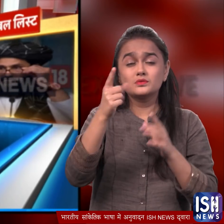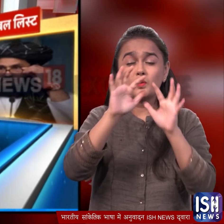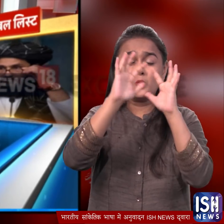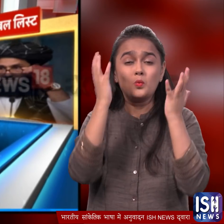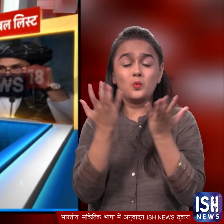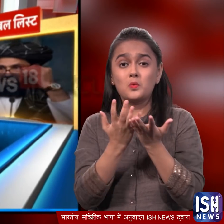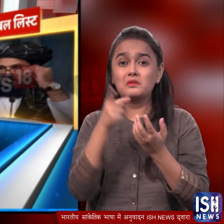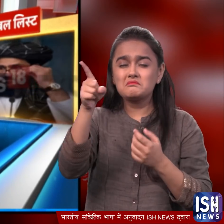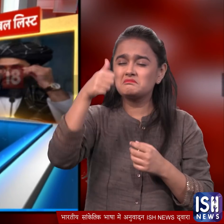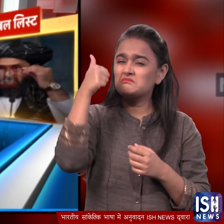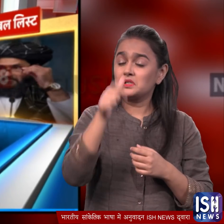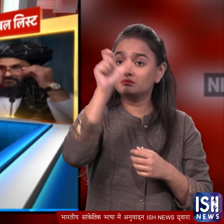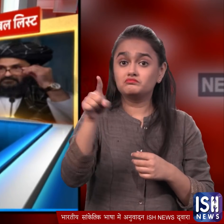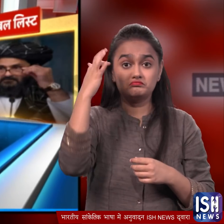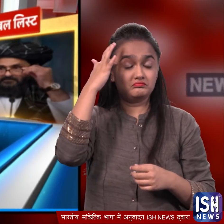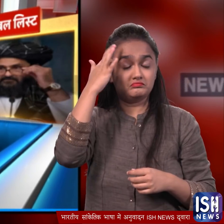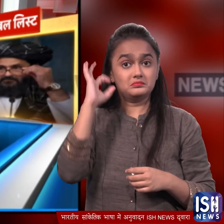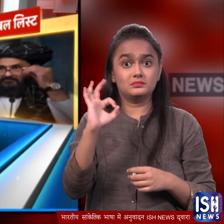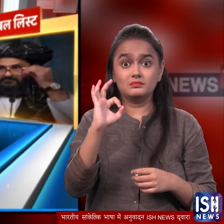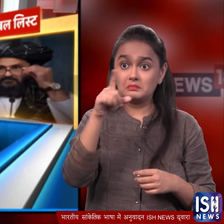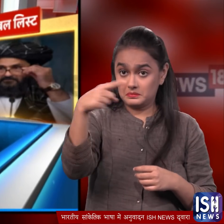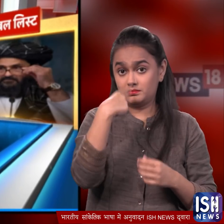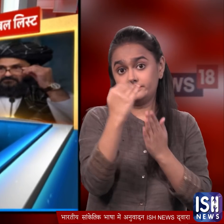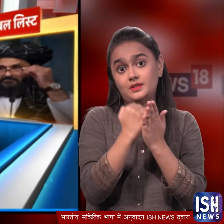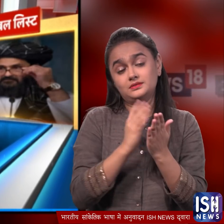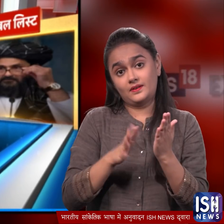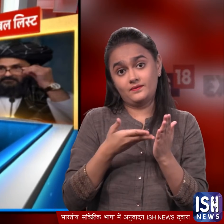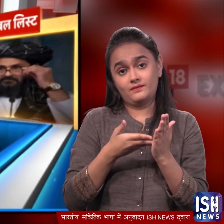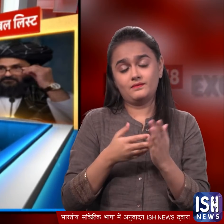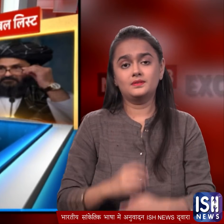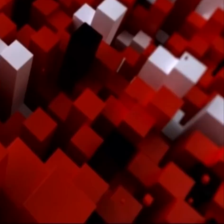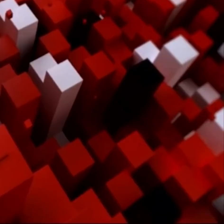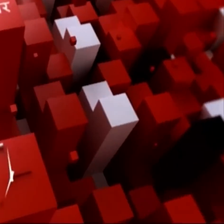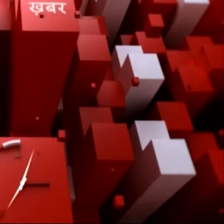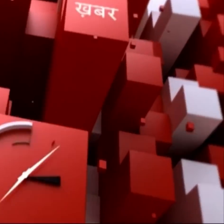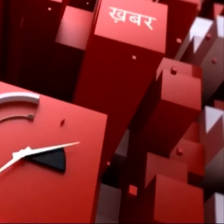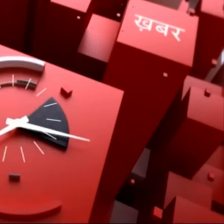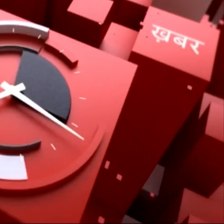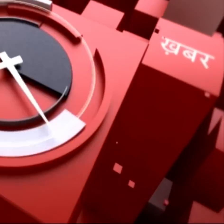गनी बरादर को भी दुनिया के 100 सबसे प्रभावशाली लोगों में एक माना गया है।